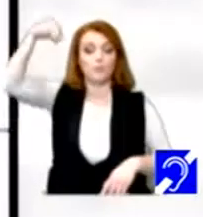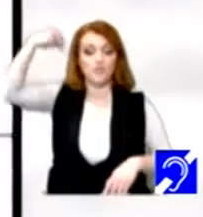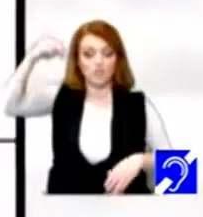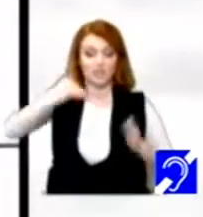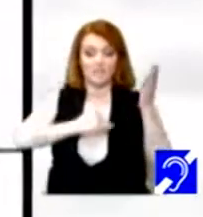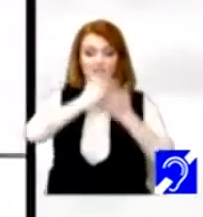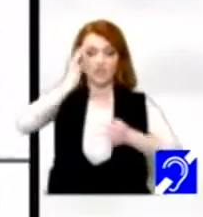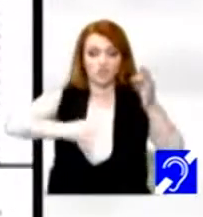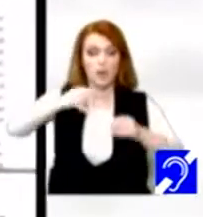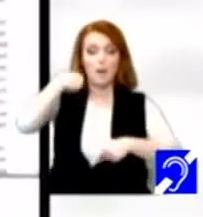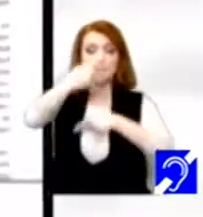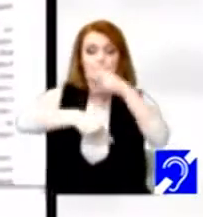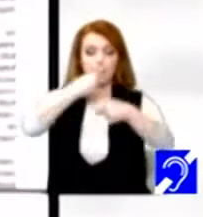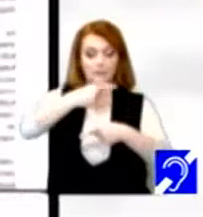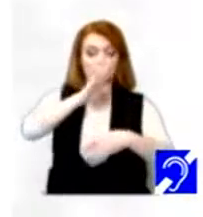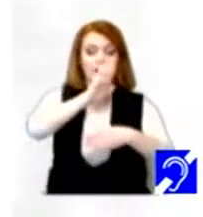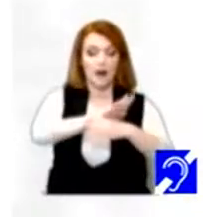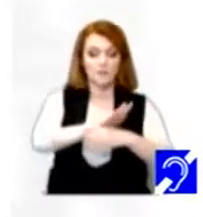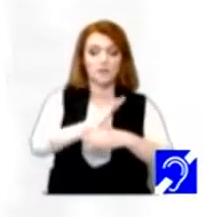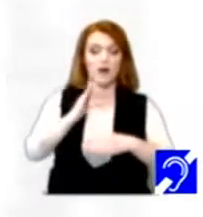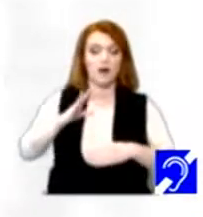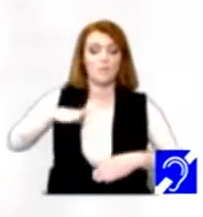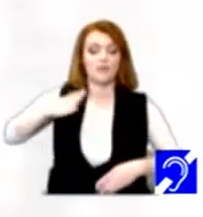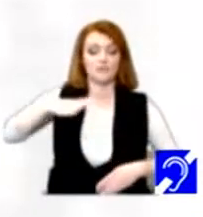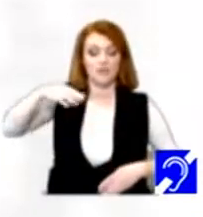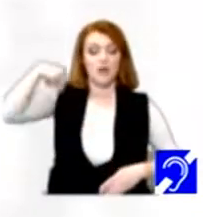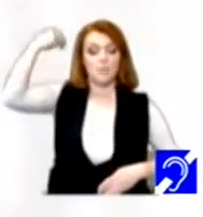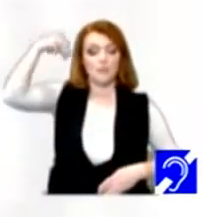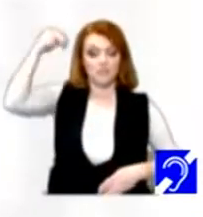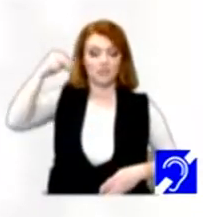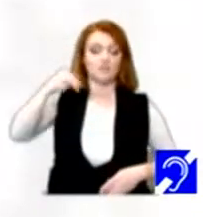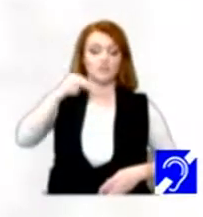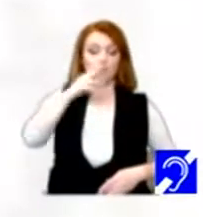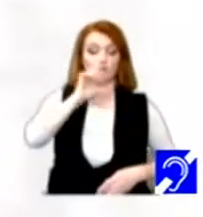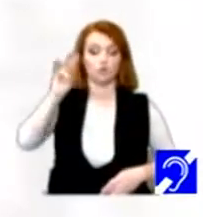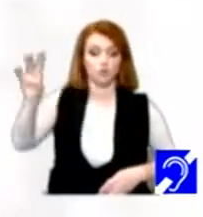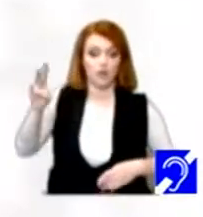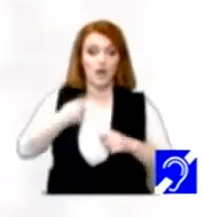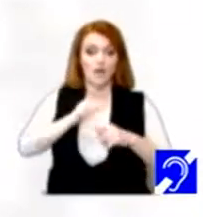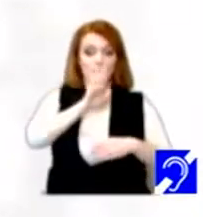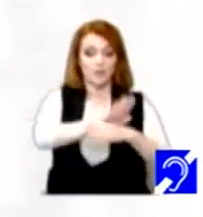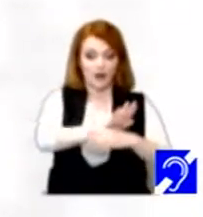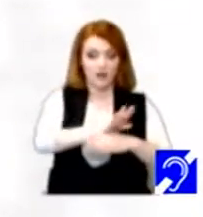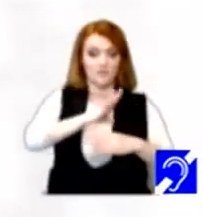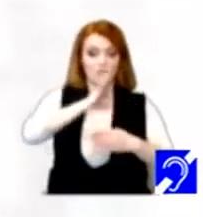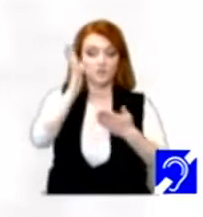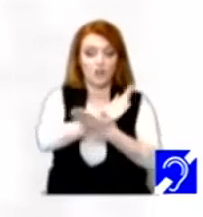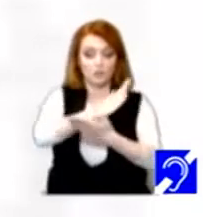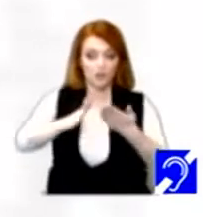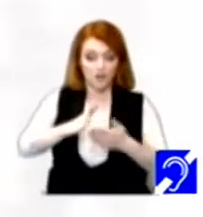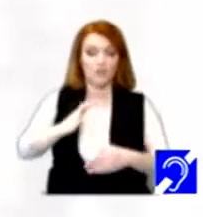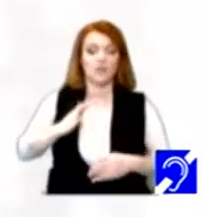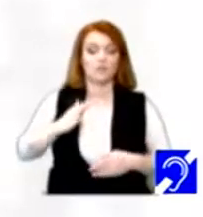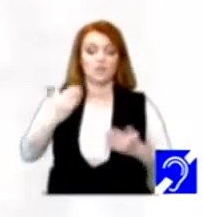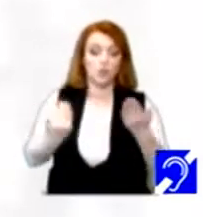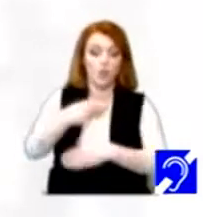prin decretul fostului președinte Igor Dodon. Acest decret a fost însă anulat în luna mai a acestui an de actualul președinte Maia Sandu.